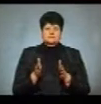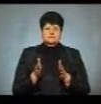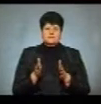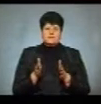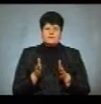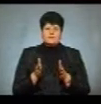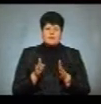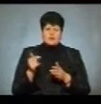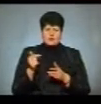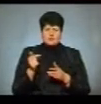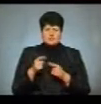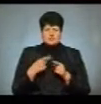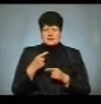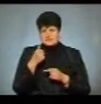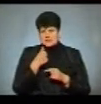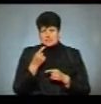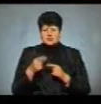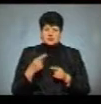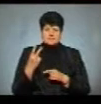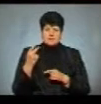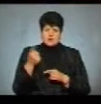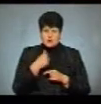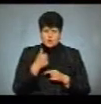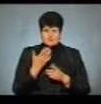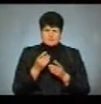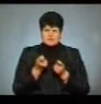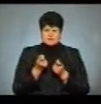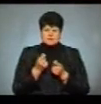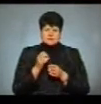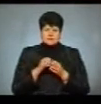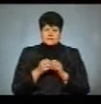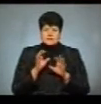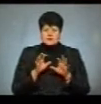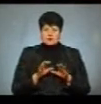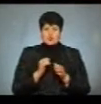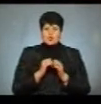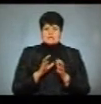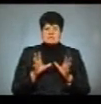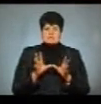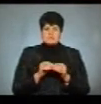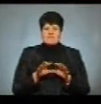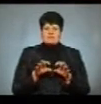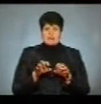задіяна, ну, грубо кажучи, через рік, через два роки, бо там є деякі ще нюанси в законі, і кожен співвласник,